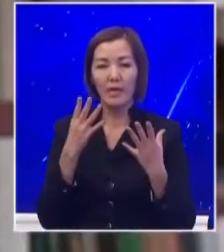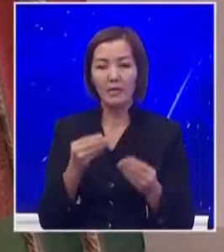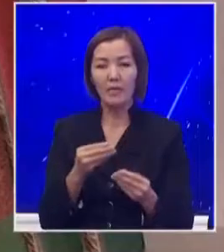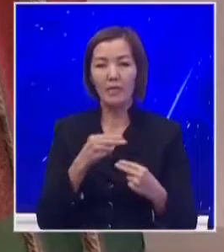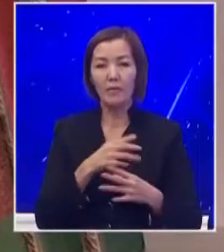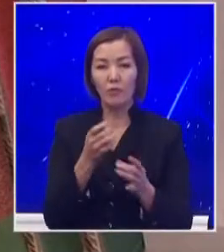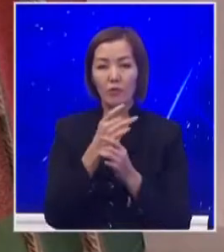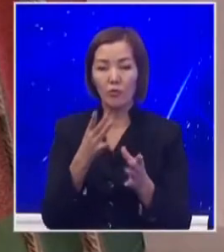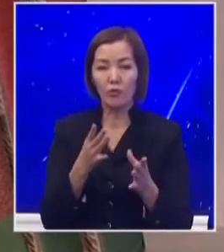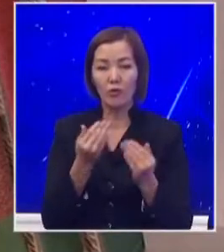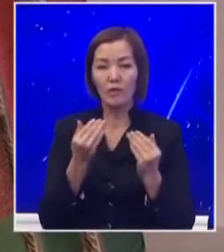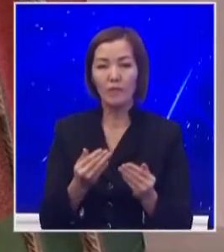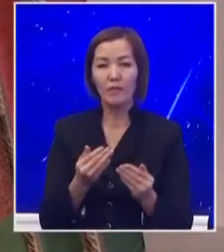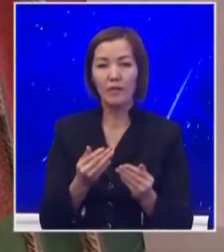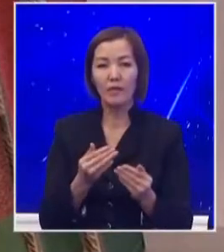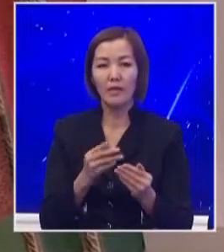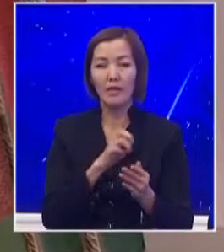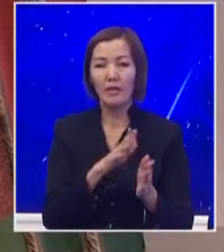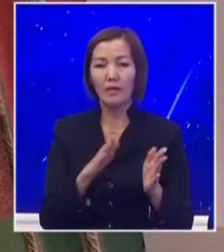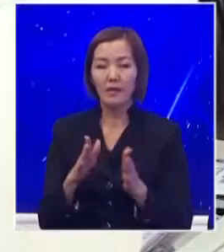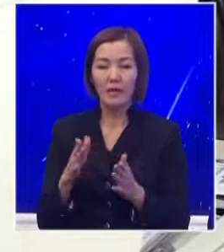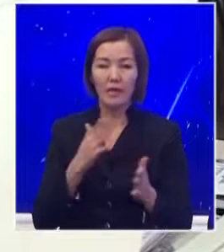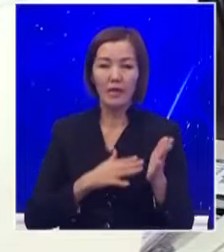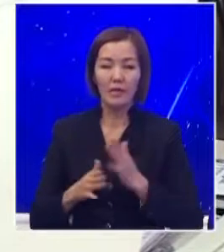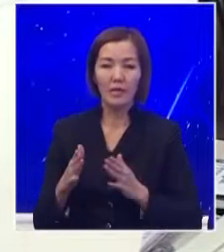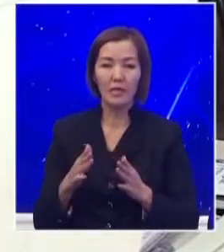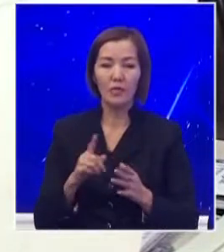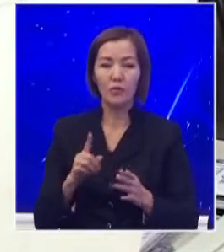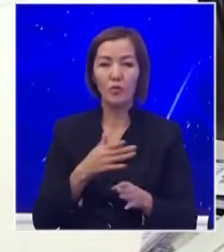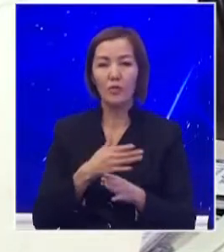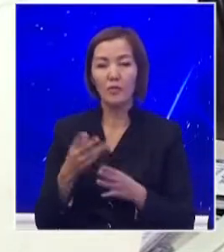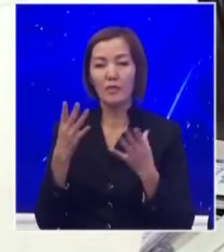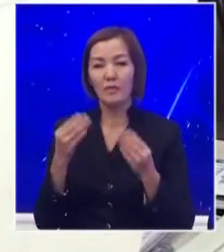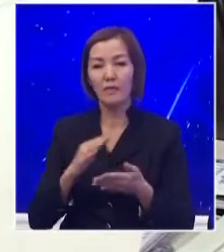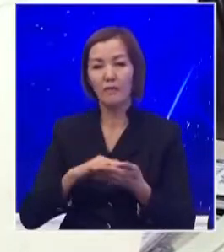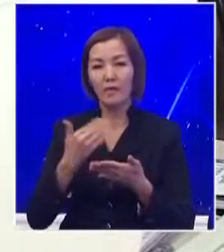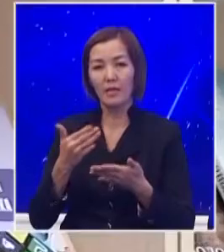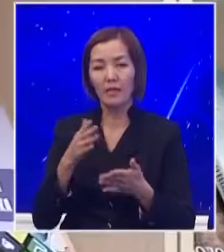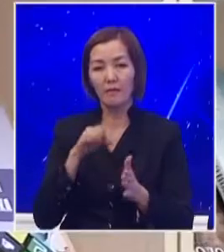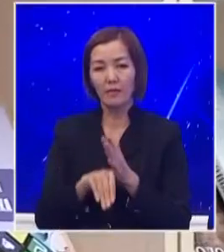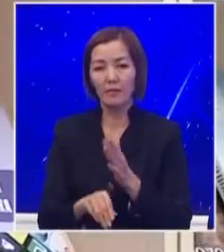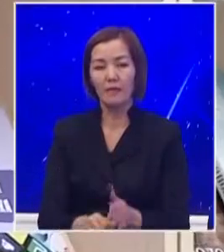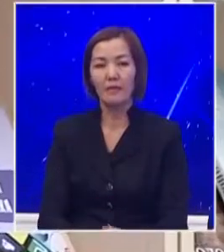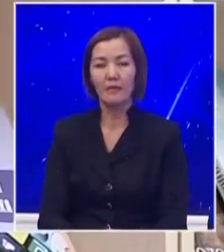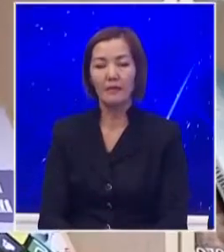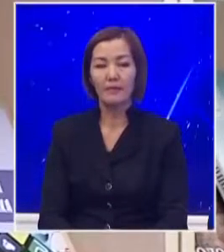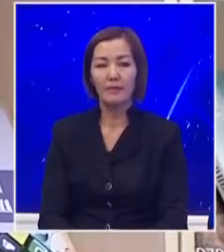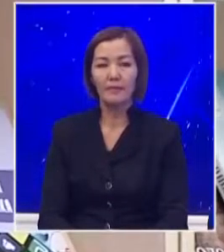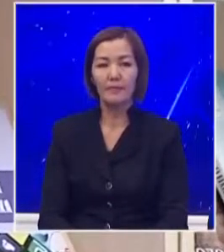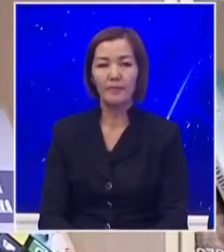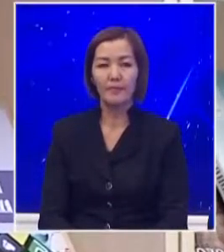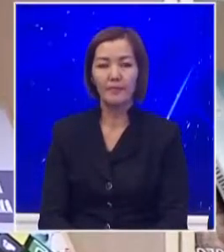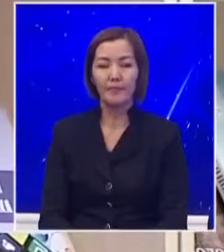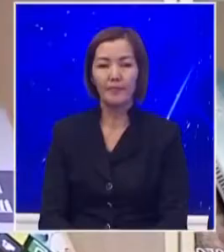работников культуры. Теперь книгохранители рады, что им выделили отдельный день в календаре. Гали Урманов атындағы